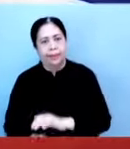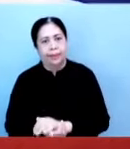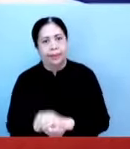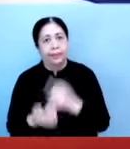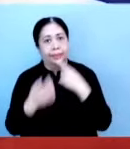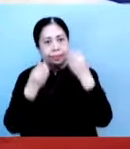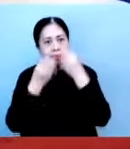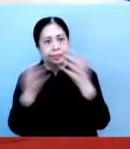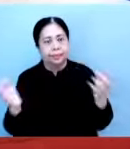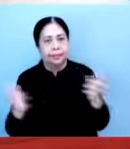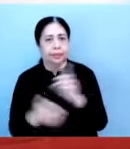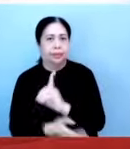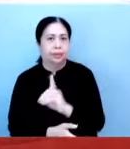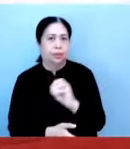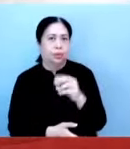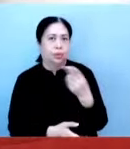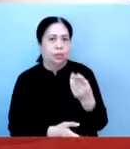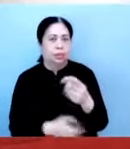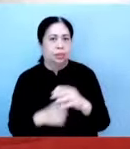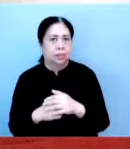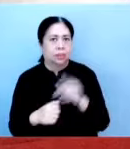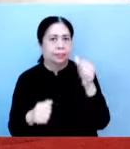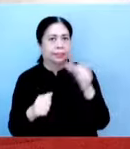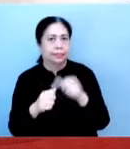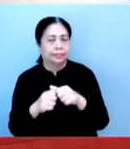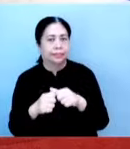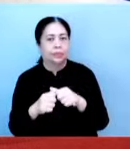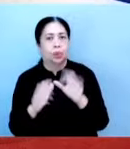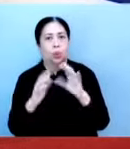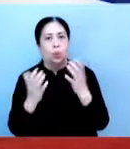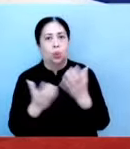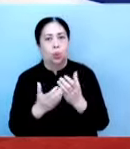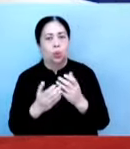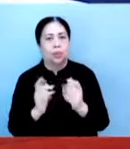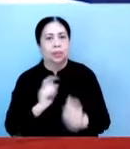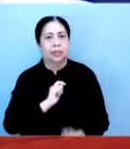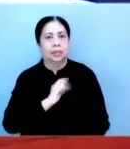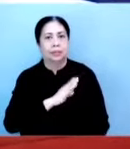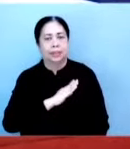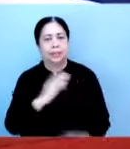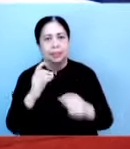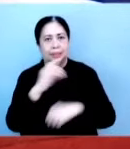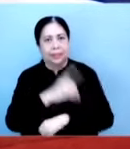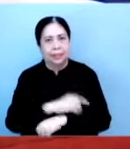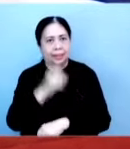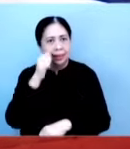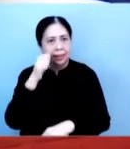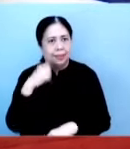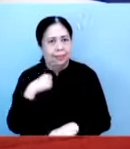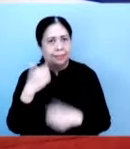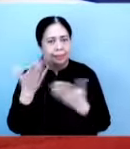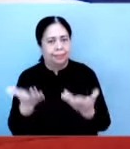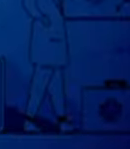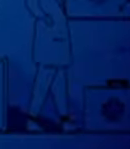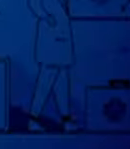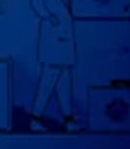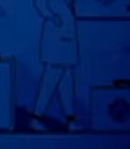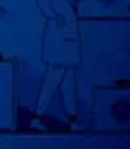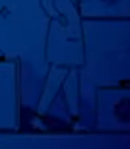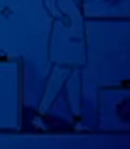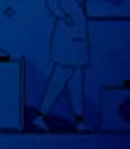ng Department Of Health sa paggunita ng world Tuberculosis day kahapon Ito po ang sabi ni